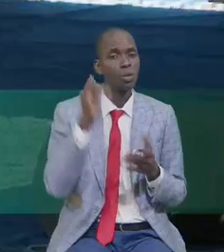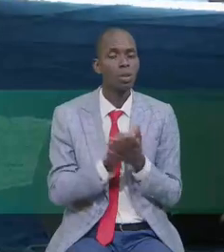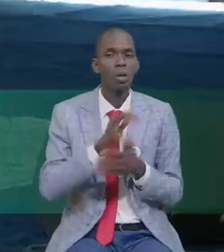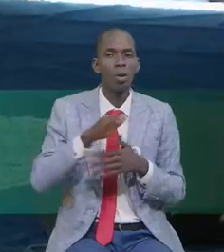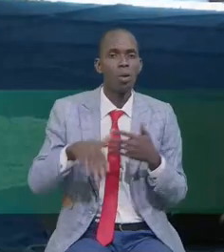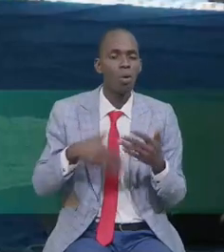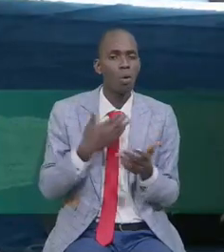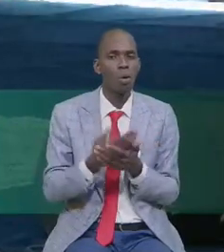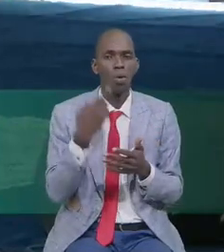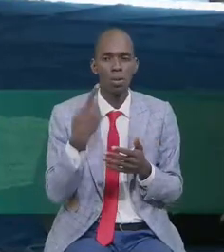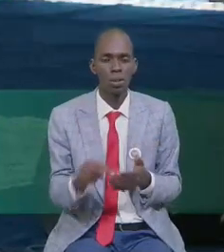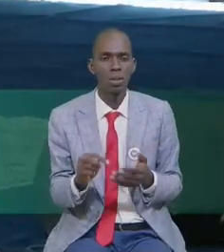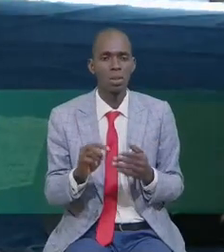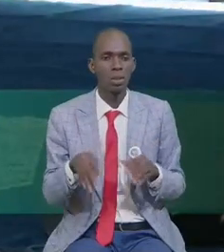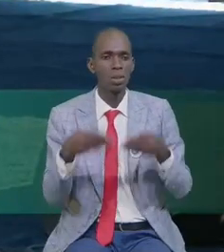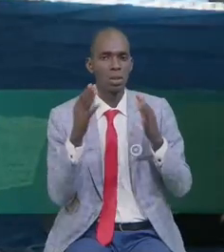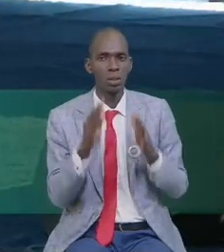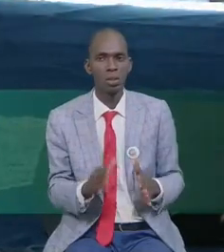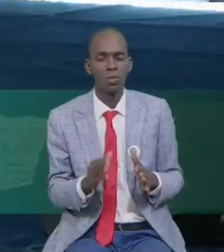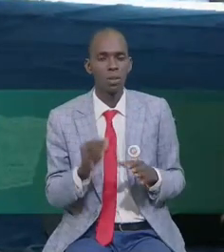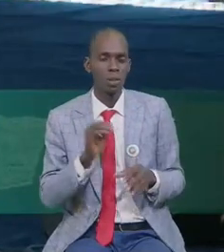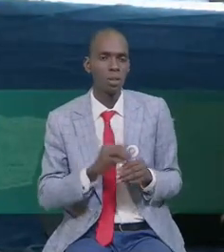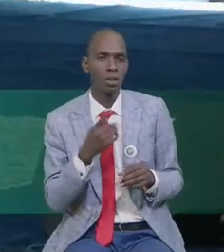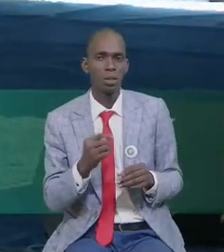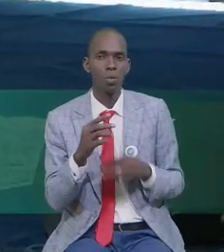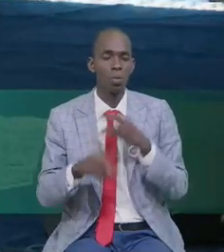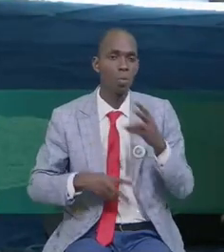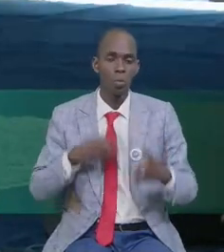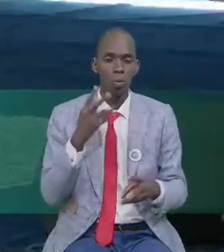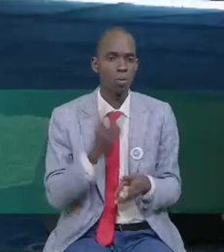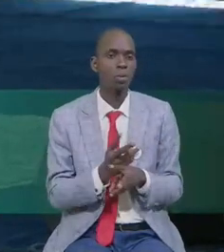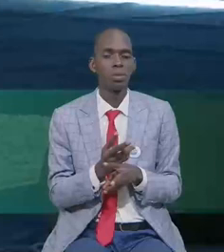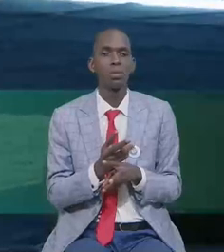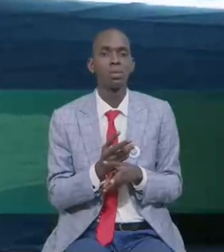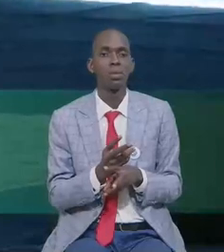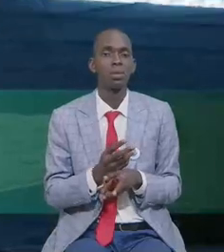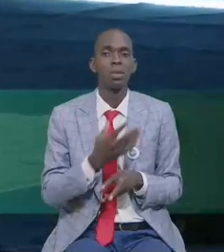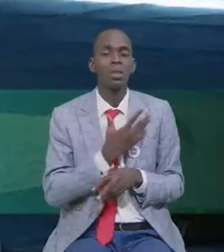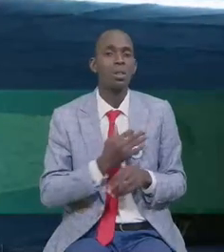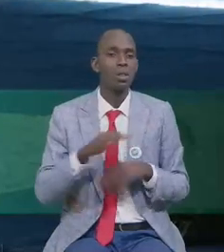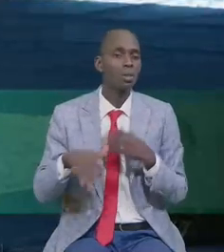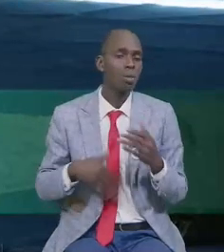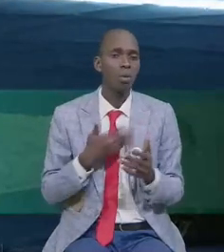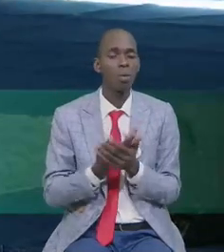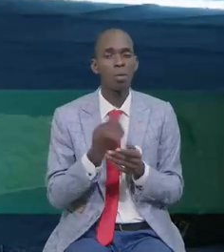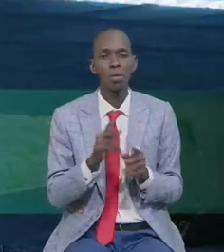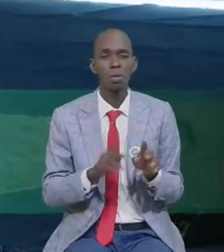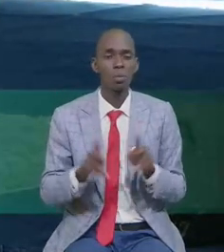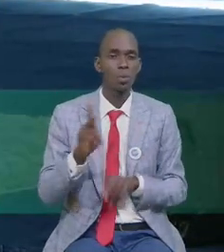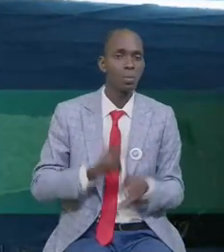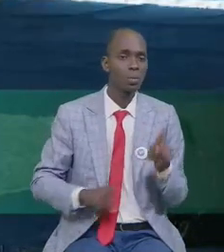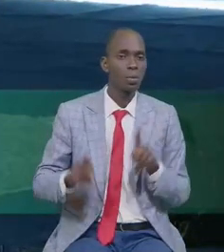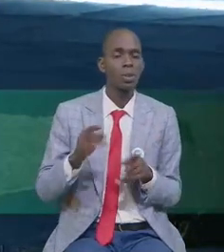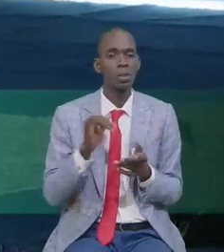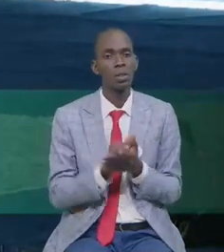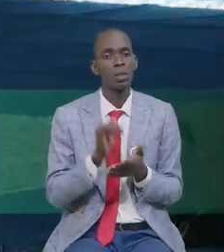que toutes les sources du monde, tous les pourvoyeurs du monde et tous ceux-là qui ont